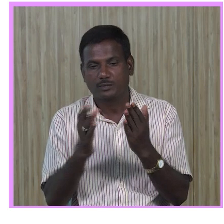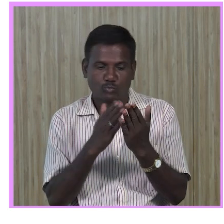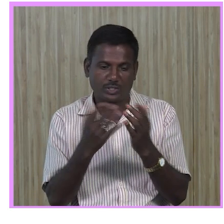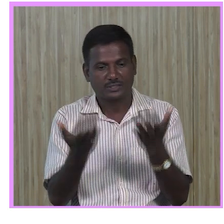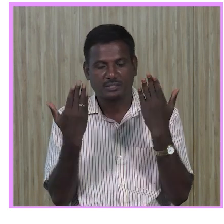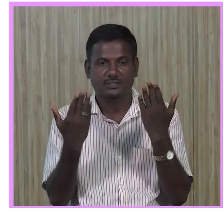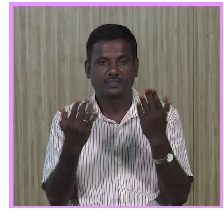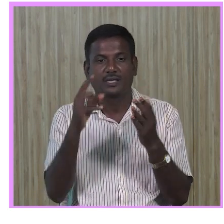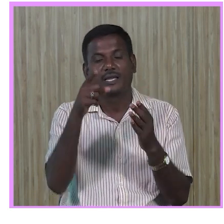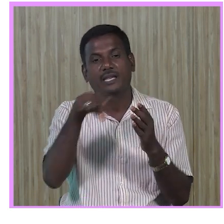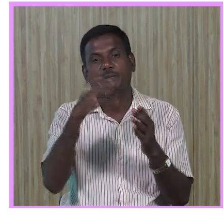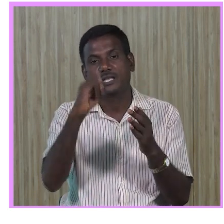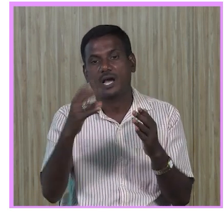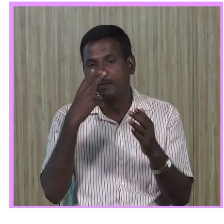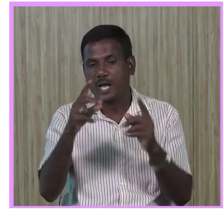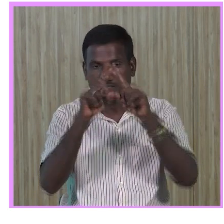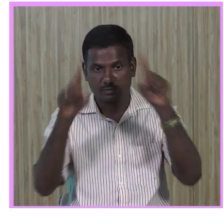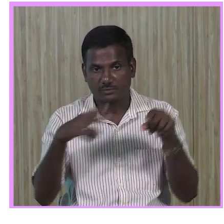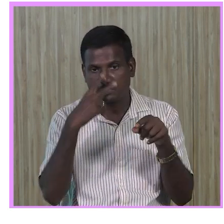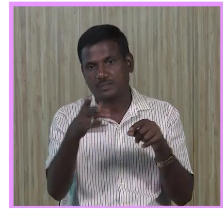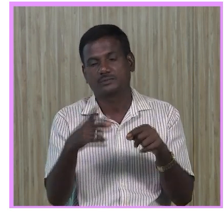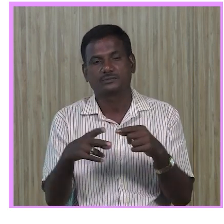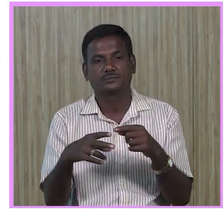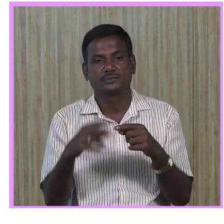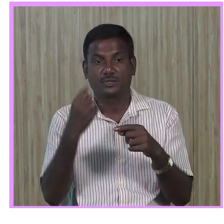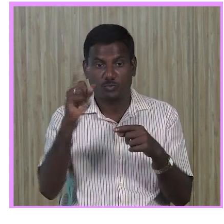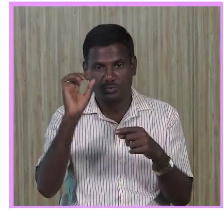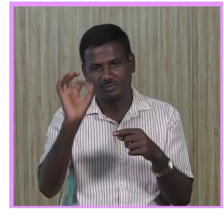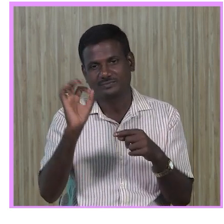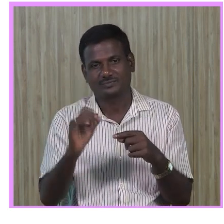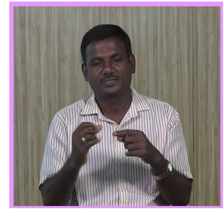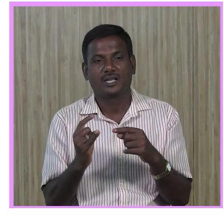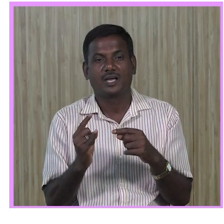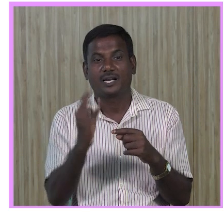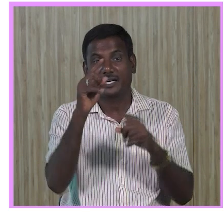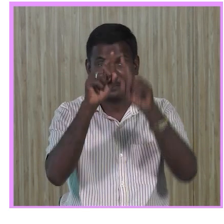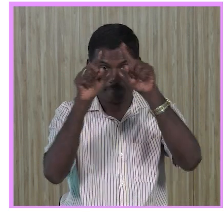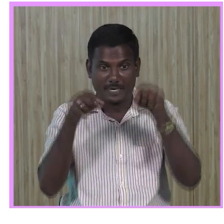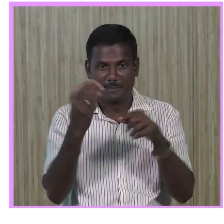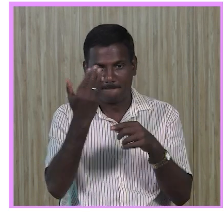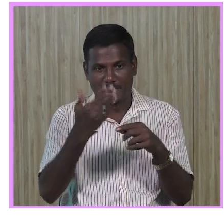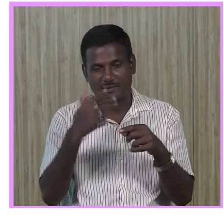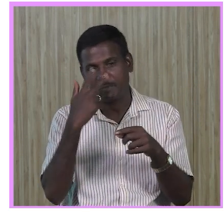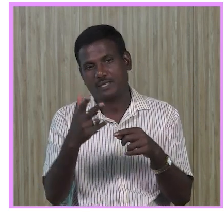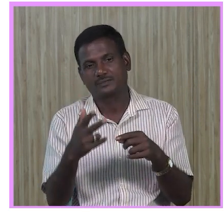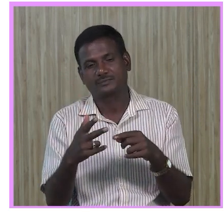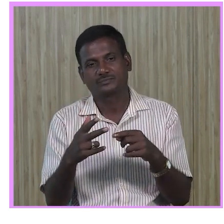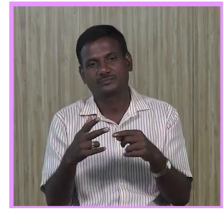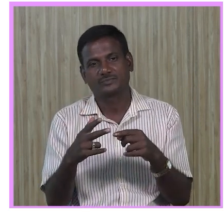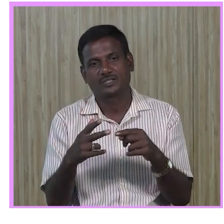எடுத்துக்கிட்டீங்களா? 86வது பக்கத்தை எடுத்துக்கோங்க. வெரி குட். இப்போ ராக்கெட்டுடைய படம் அங்கே இருக்கா